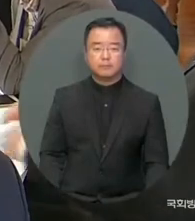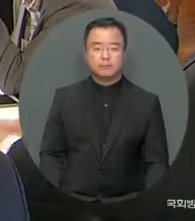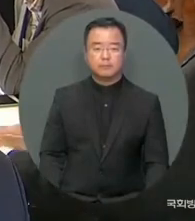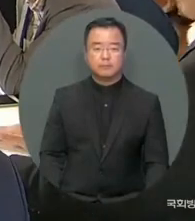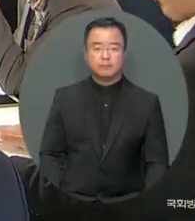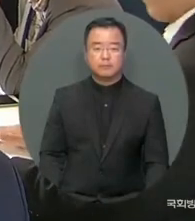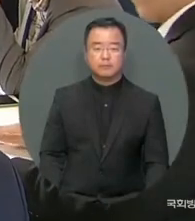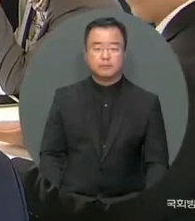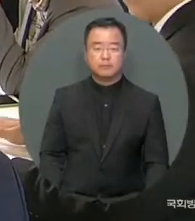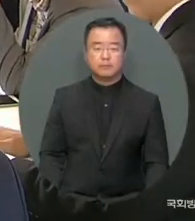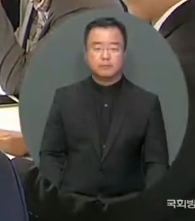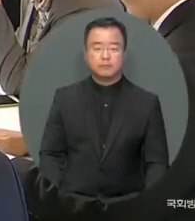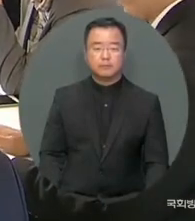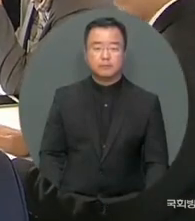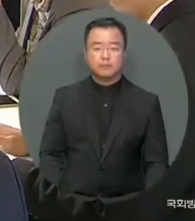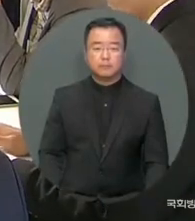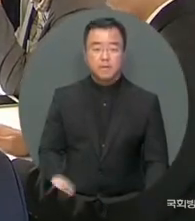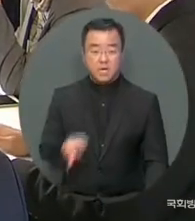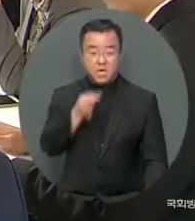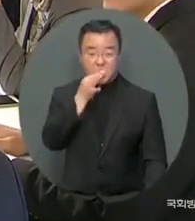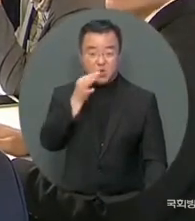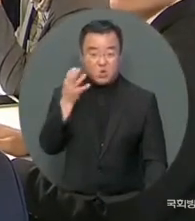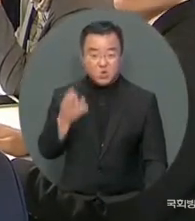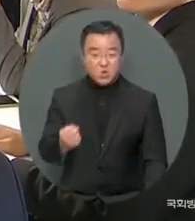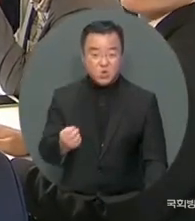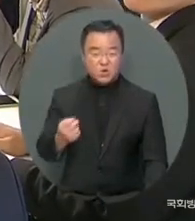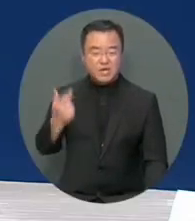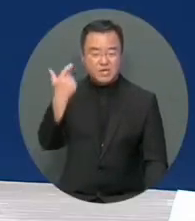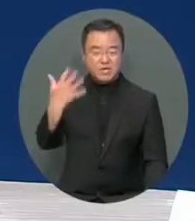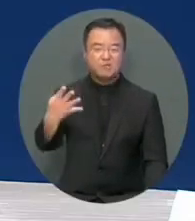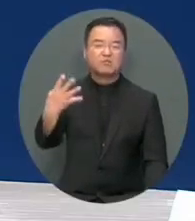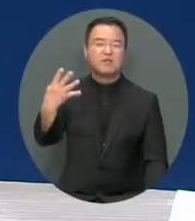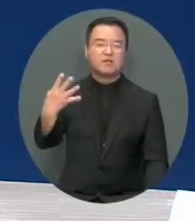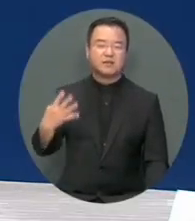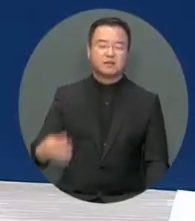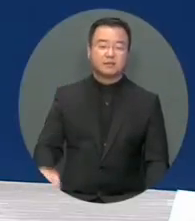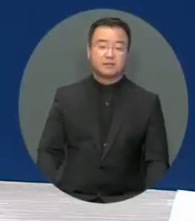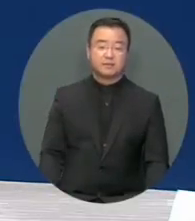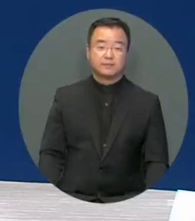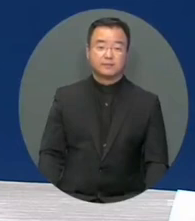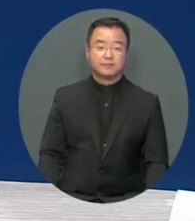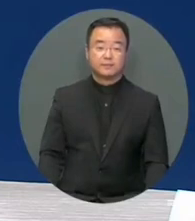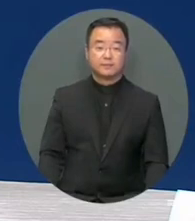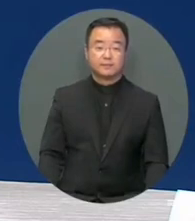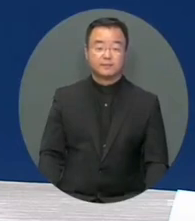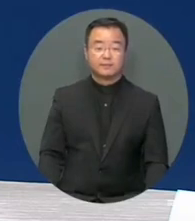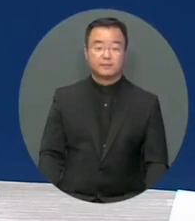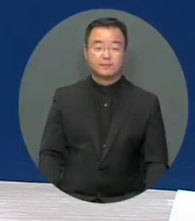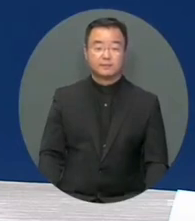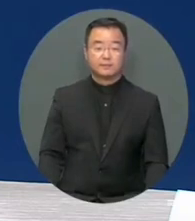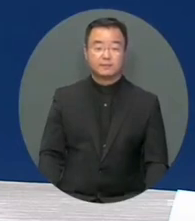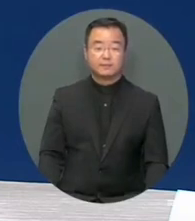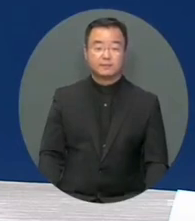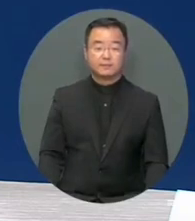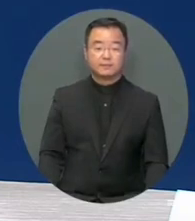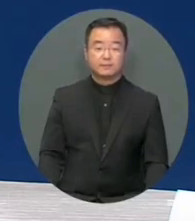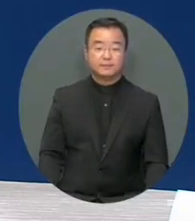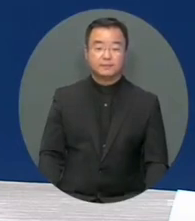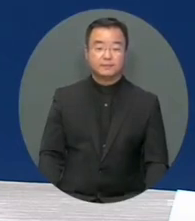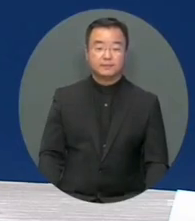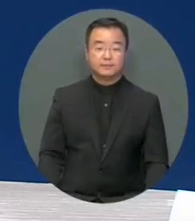욕심이 많으셔서 네 분이 질문할 거 한꺼번에 하셨네. 네, 알겠습니다.